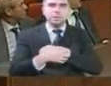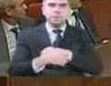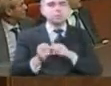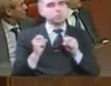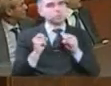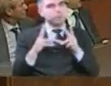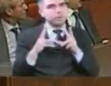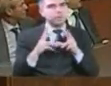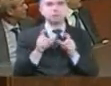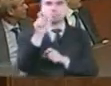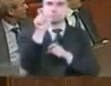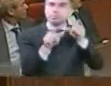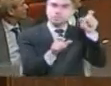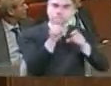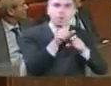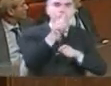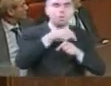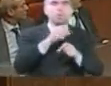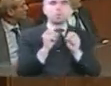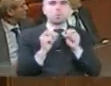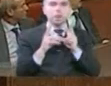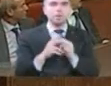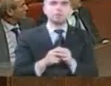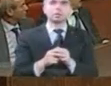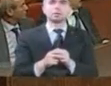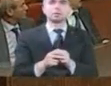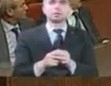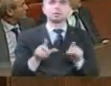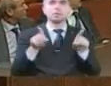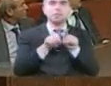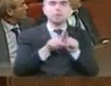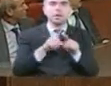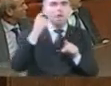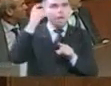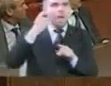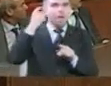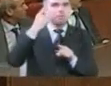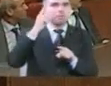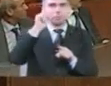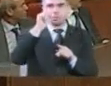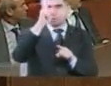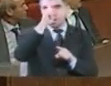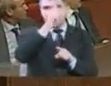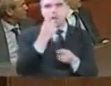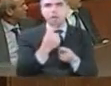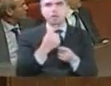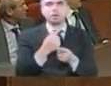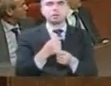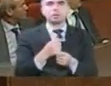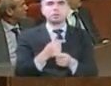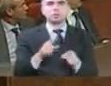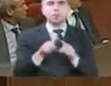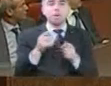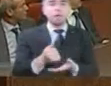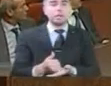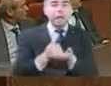كاين فئات فقيره ومحتاجه، وهذه الفئات الفقيره والمحتاجه راه حنا كنفكروا كيفاش نديروا الصوره، راه هذه الحكومه هي اللي جابت الدعم